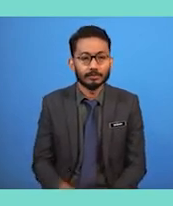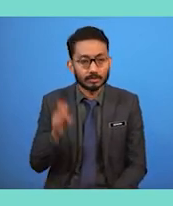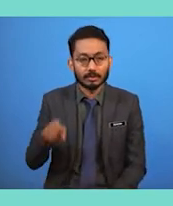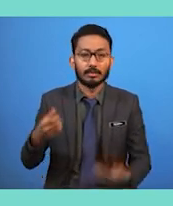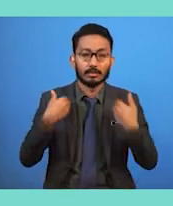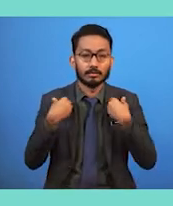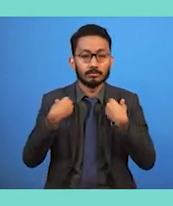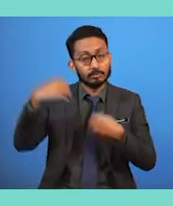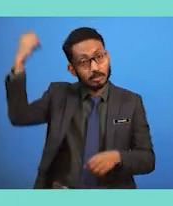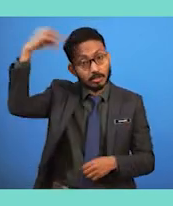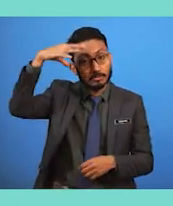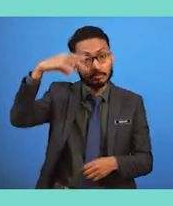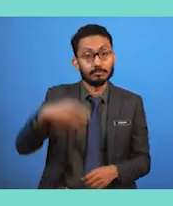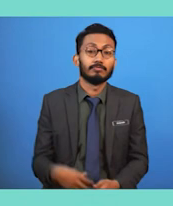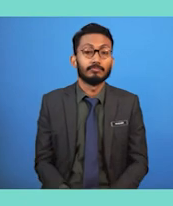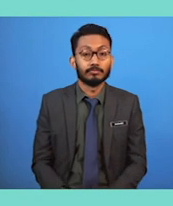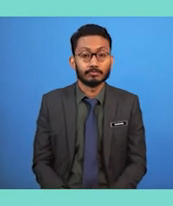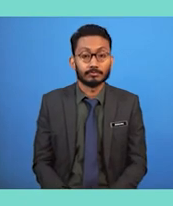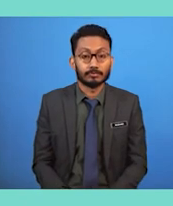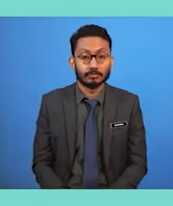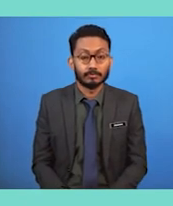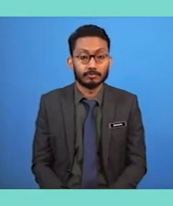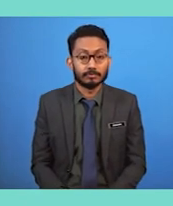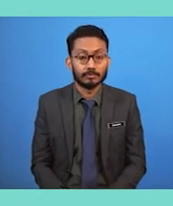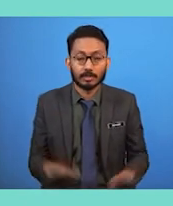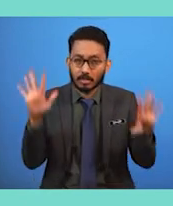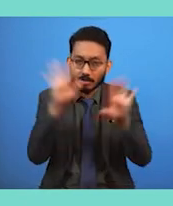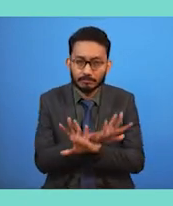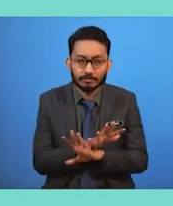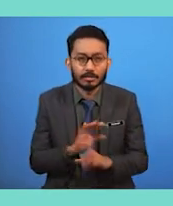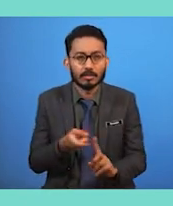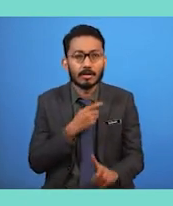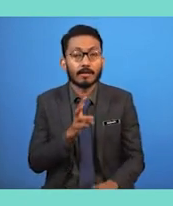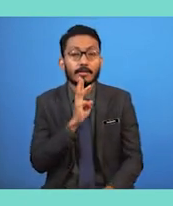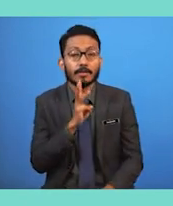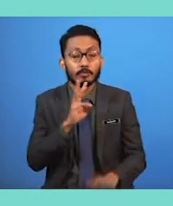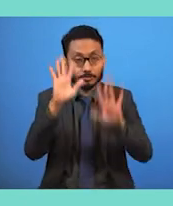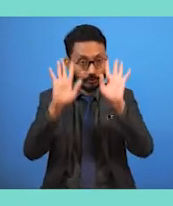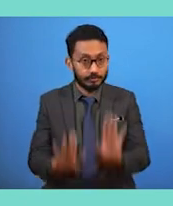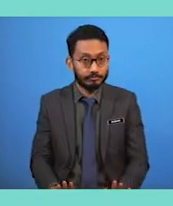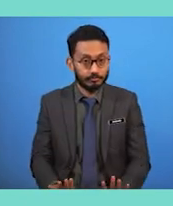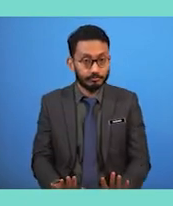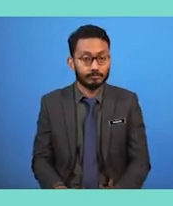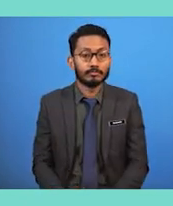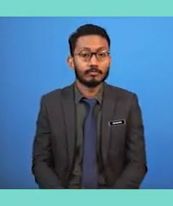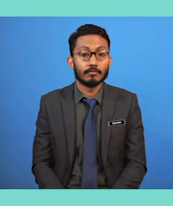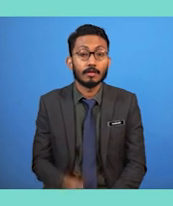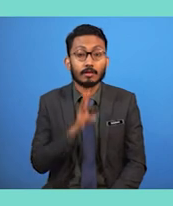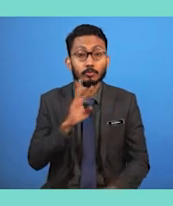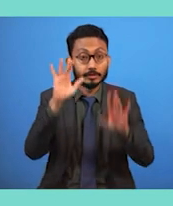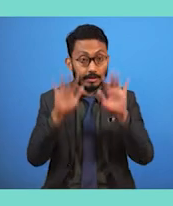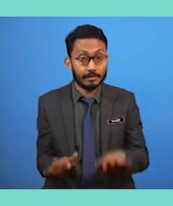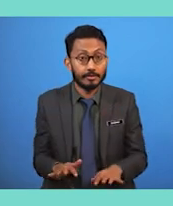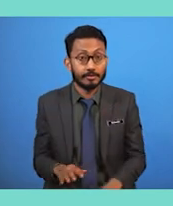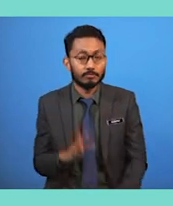cahaya matahari sepenuhnya dan terlindung daripada air hujan, Ini kerana air hujan bersifat masam